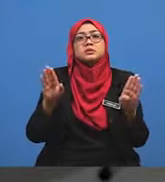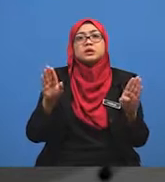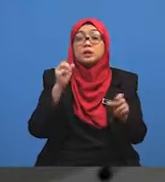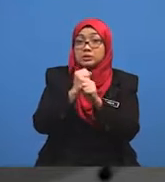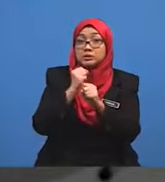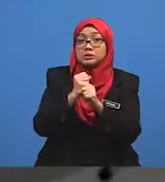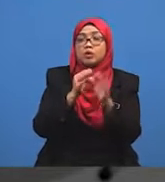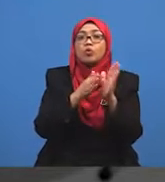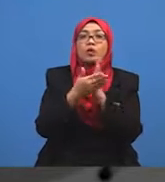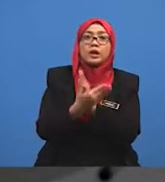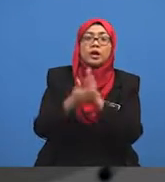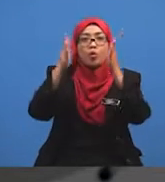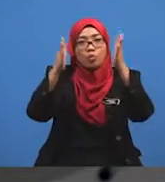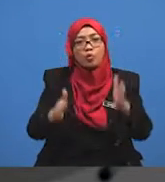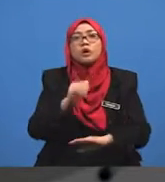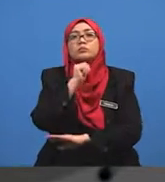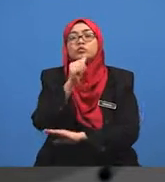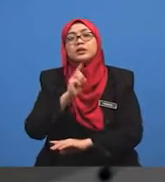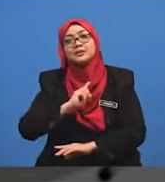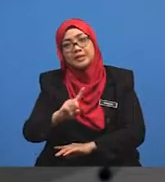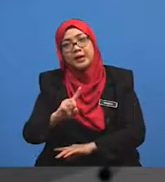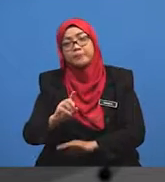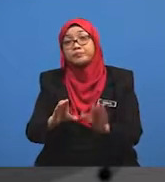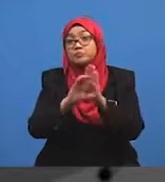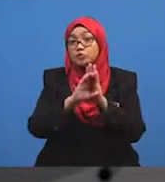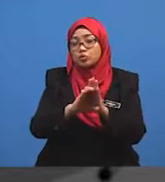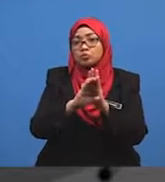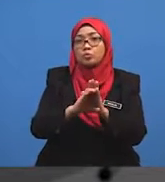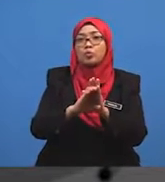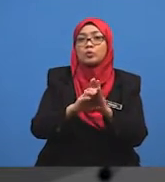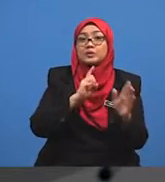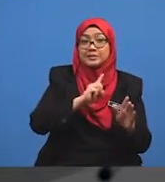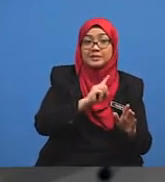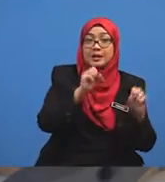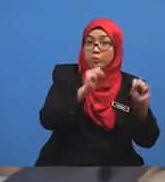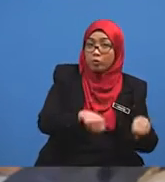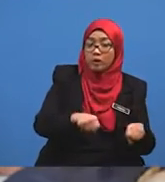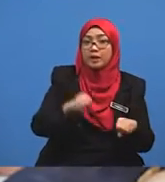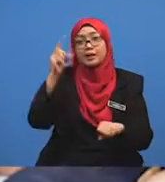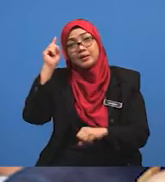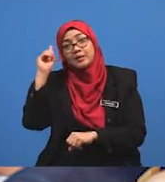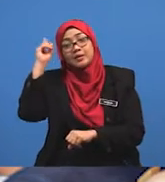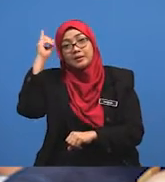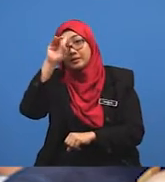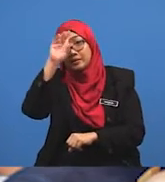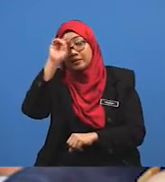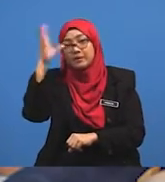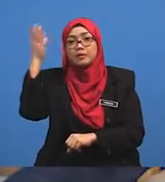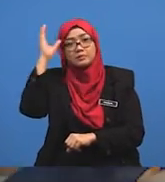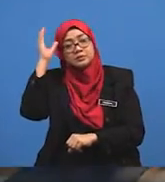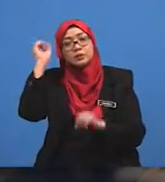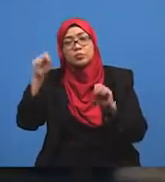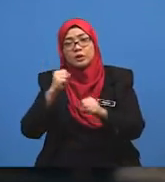Orang Islam dan orang bukan Islam boleh melakukan kerja-kerja tersebut. Seperti contoh, guru,